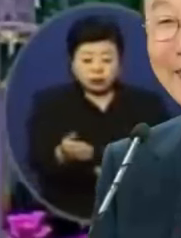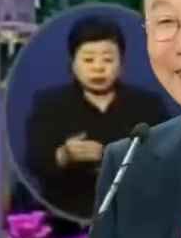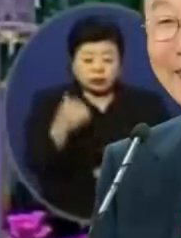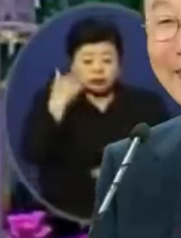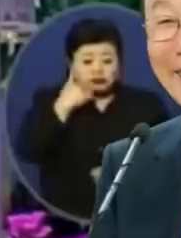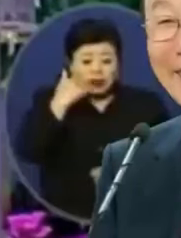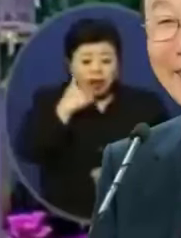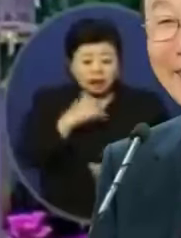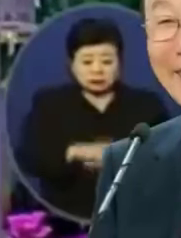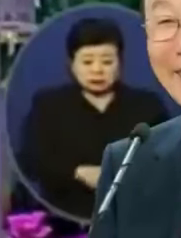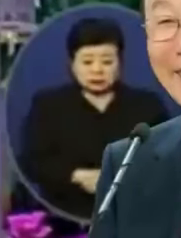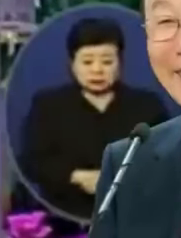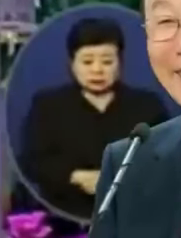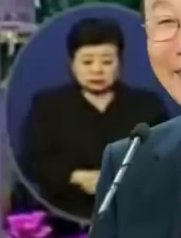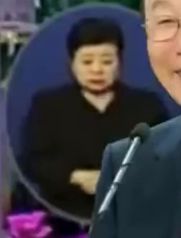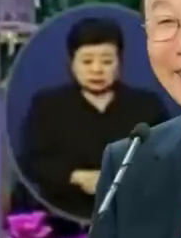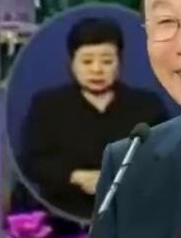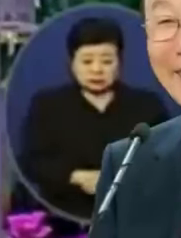누구와 있겠느냐.